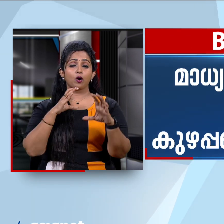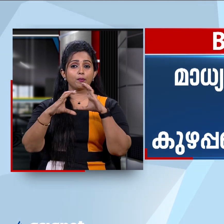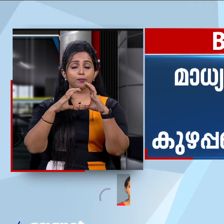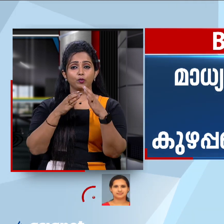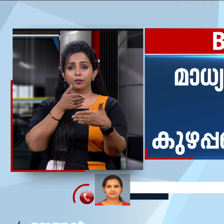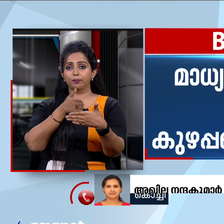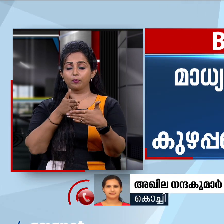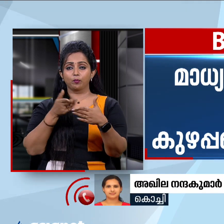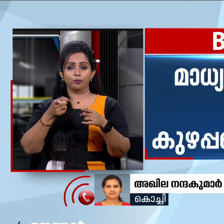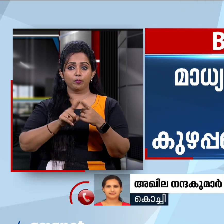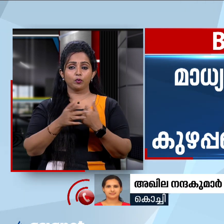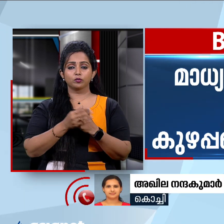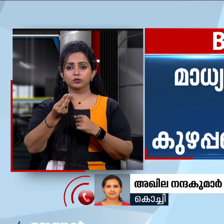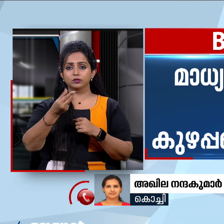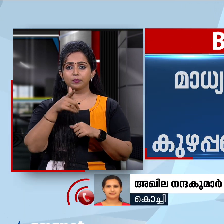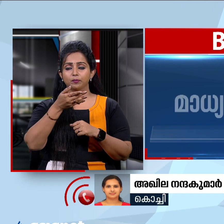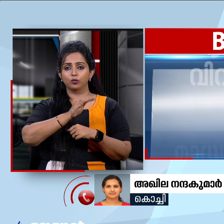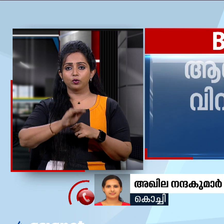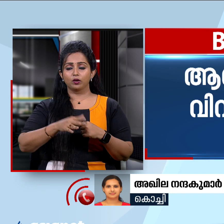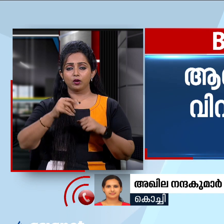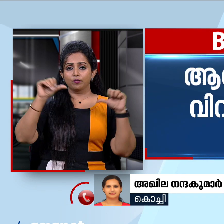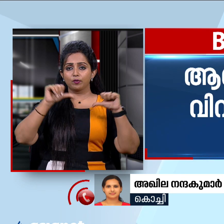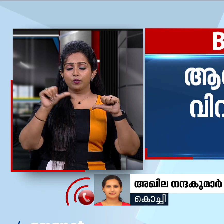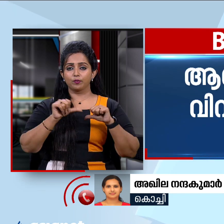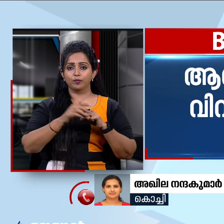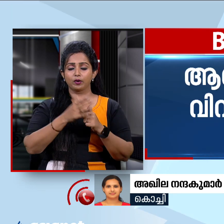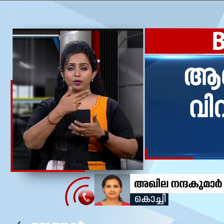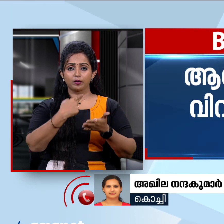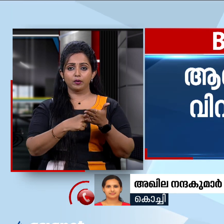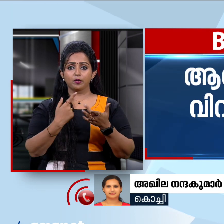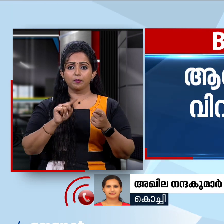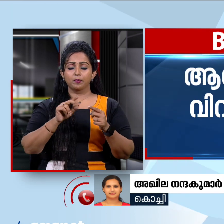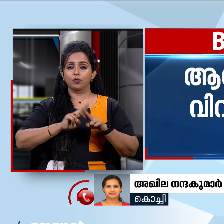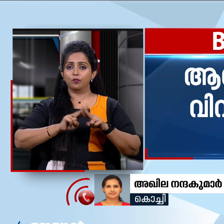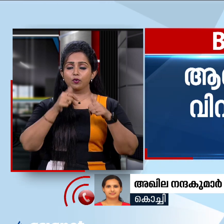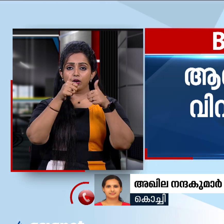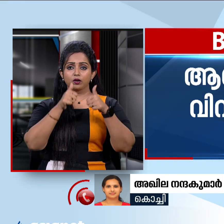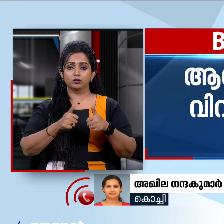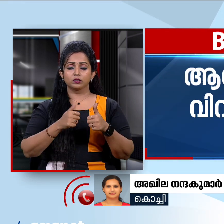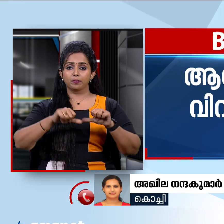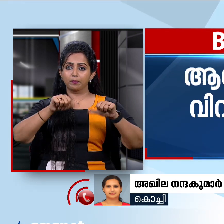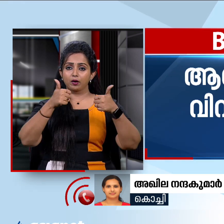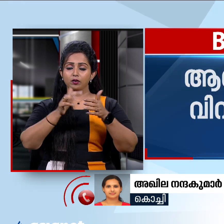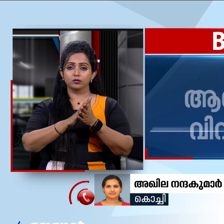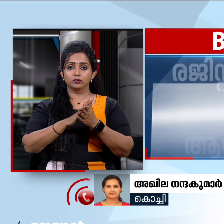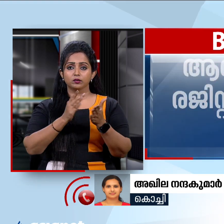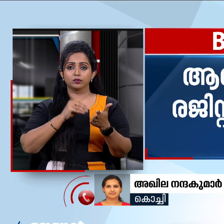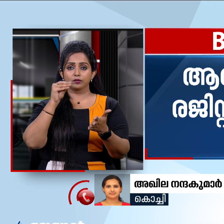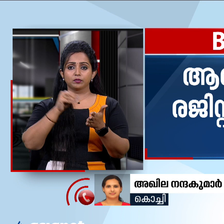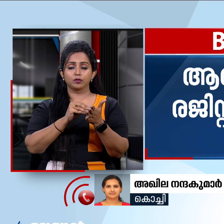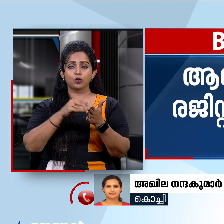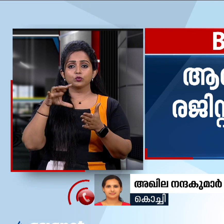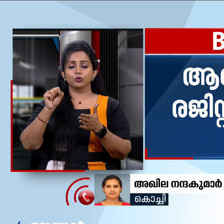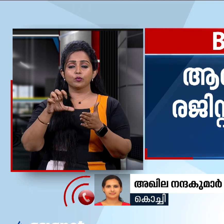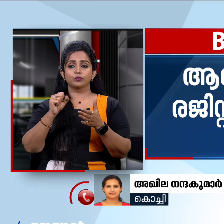ഓരോ വിഷയത്തിലും ഫെയിൽഡ് എന്ന് രേഖപ്പെടുത്തിയാലും അവരുടെ ഓവറോൾ റിസൾട്ടിൽ പാസ്ഡ് എന്ന് രേഖപ്പെടുത്തുന്നു. അങ്ങനെ വലിയ ഒരു സോഫ്റ്റ്വെയർ ആയിട്ട് മാനുവലി